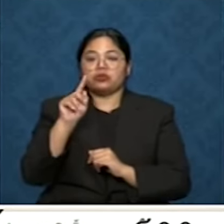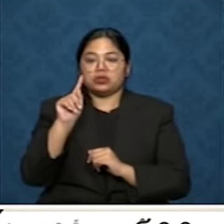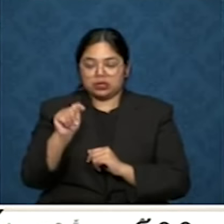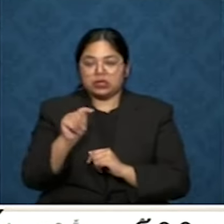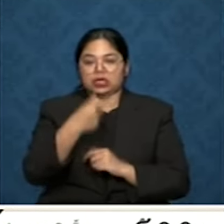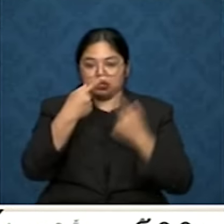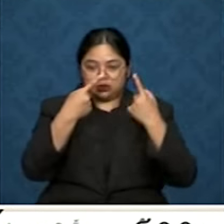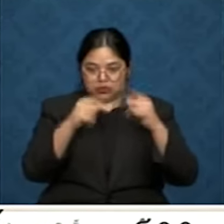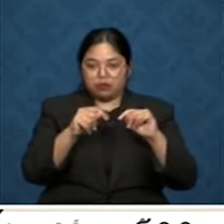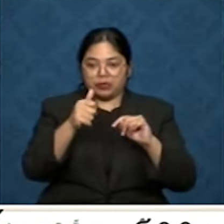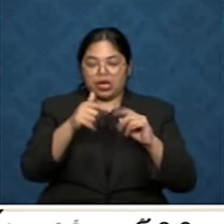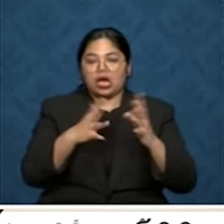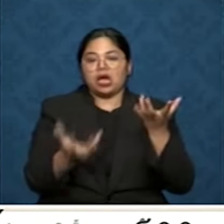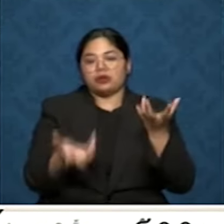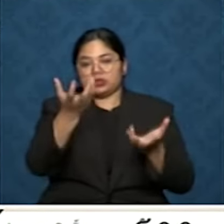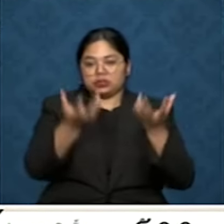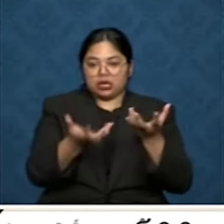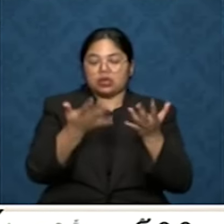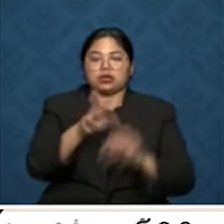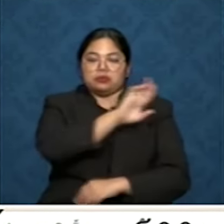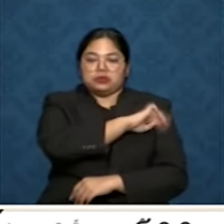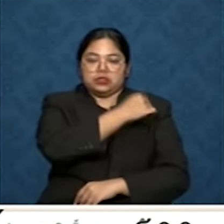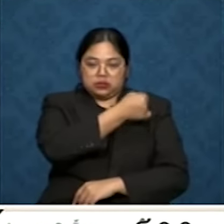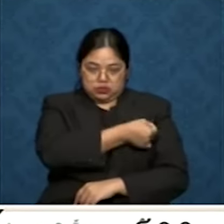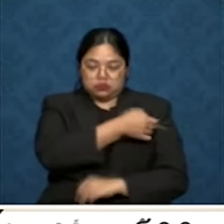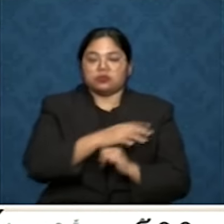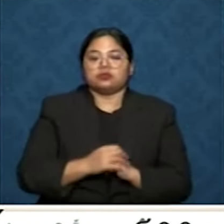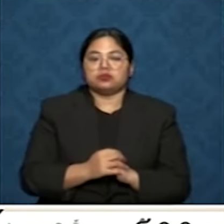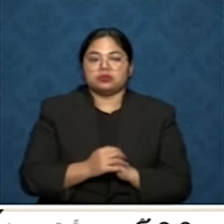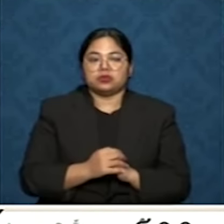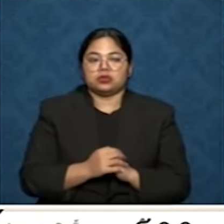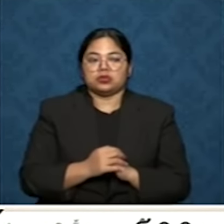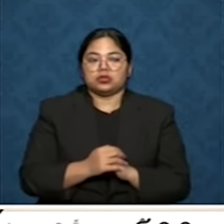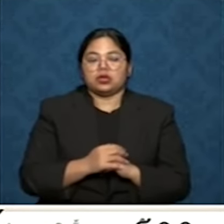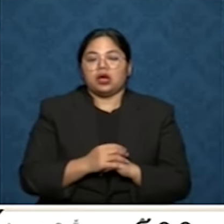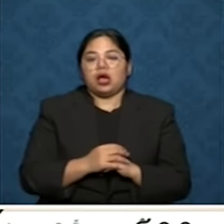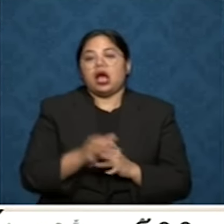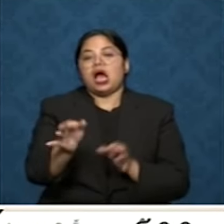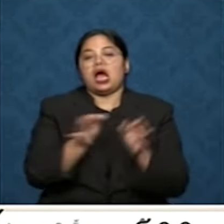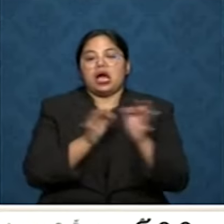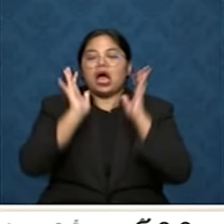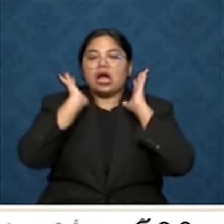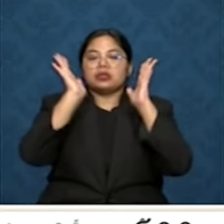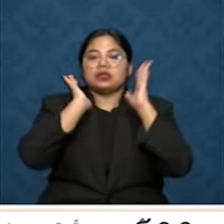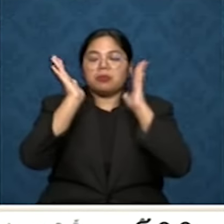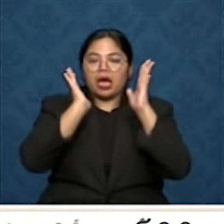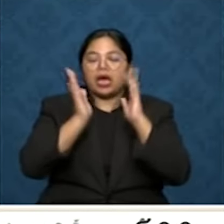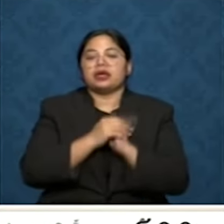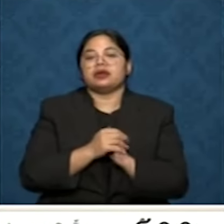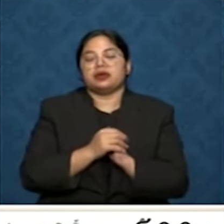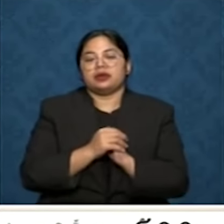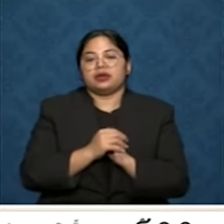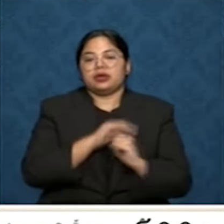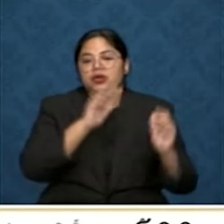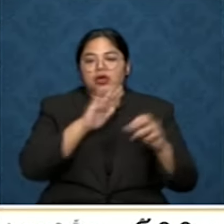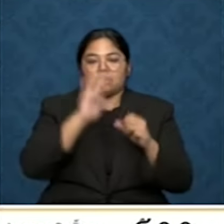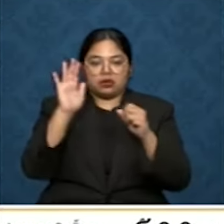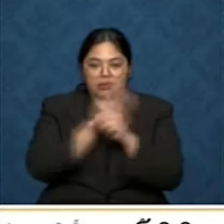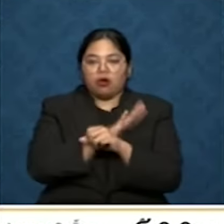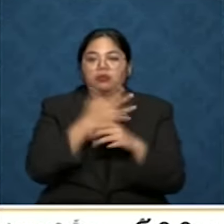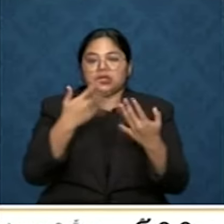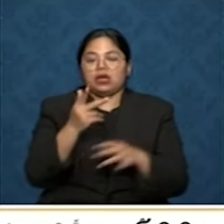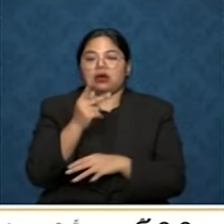ได้ก็คือยุติธรรมกับสาธารณสุขนะครับเพราะฉะนั้นผมคิดว่าเดี๋ยวปล่อยให้ท่านผู้พายได้ปายเต็มที่ก่อนนะครับแล้วก็ตอนรัฐมนตรีอภิชี้แจง